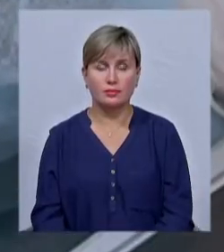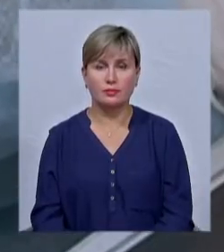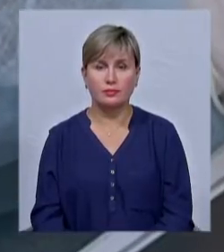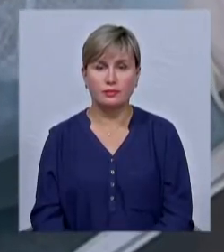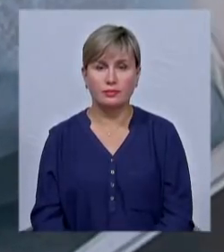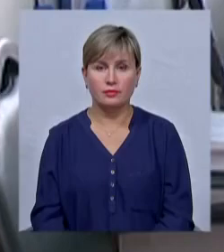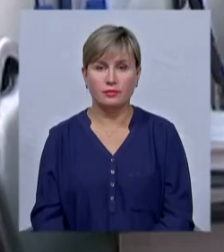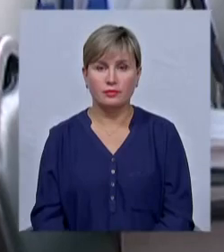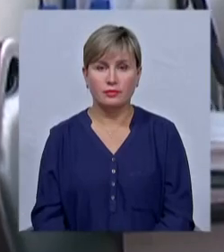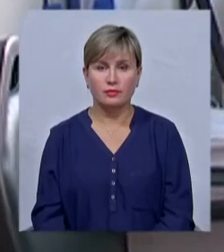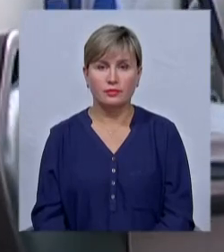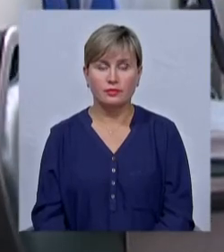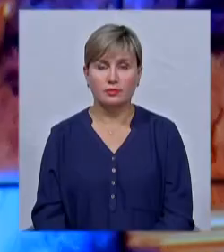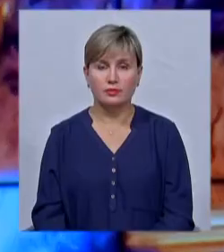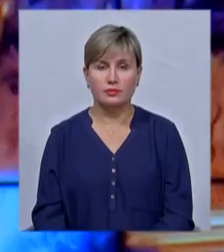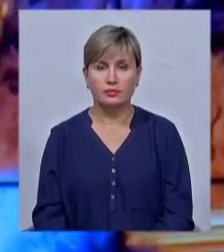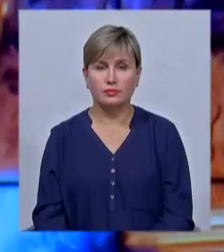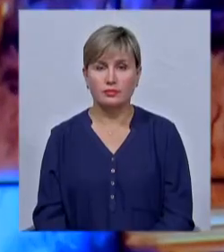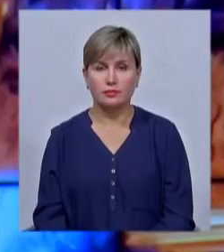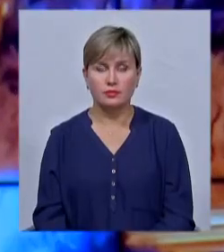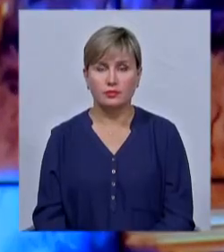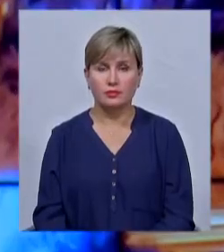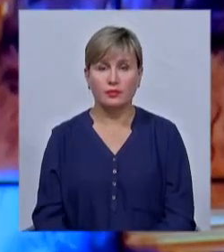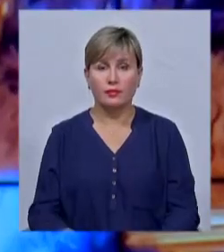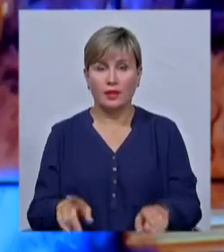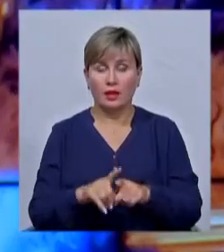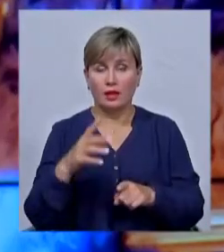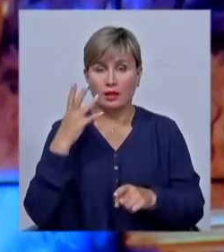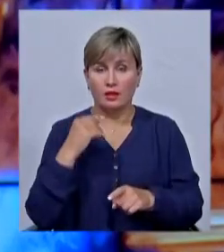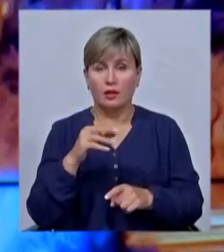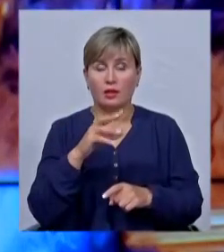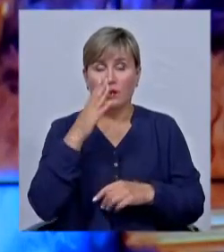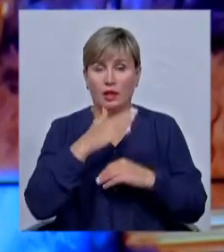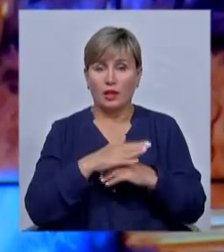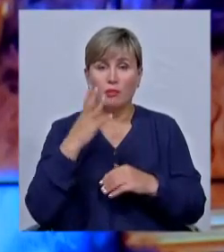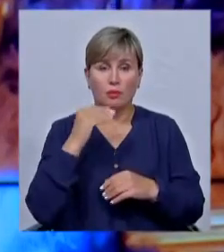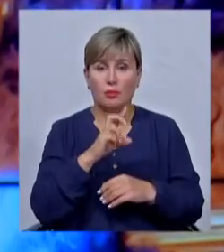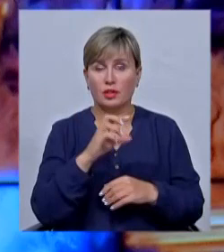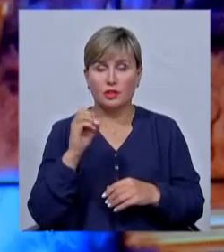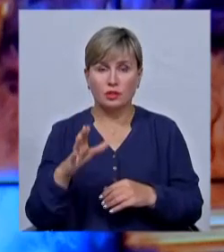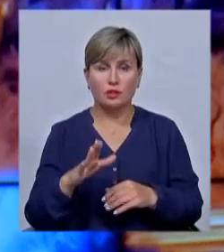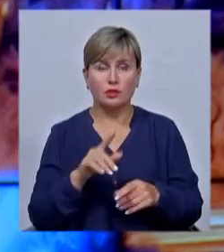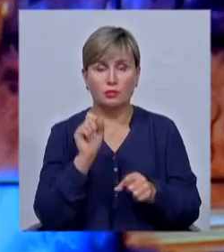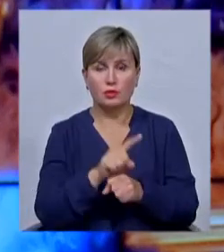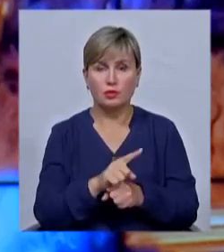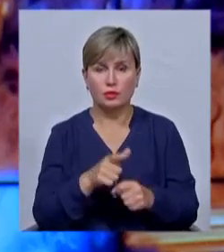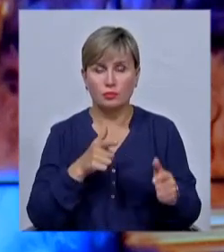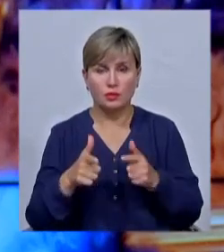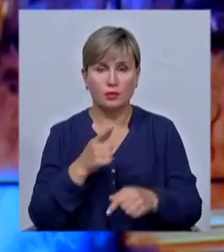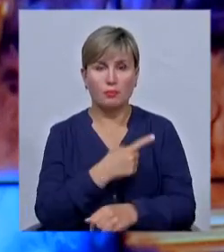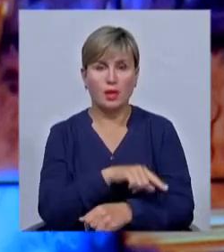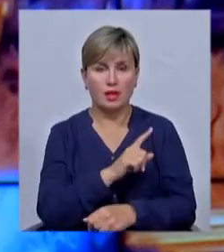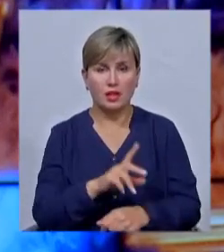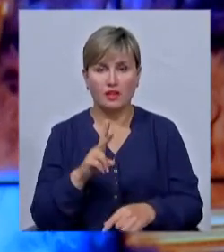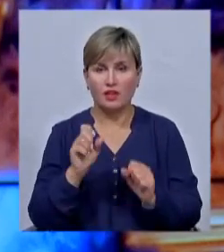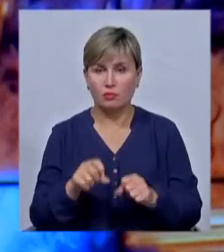вами раме собека в телеканал алматы акиму модель бакытжан сагинтаев поручил усилить подготовку поликлиник и больниц к